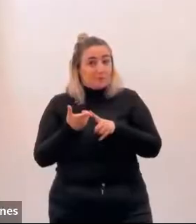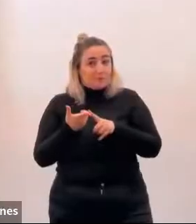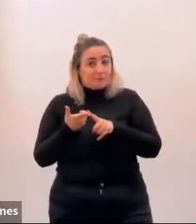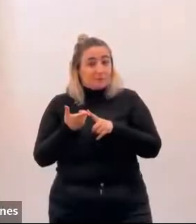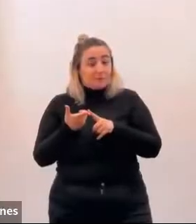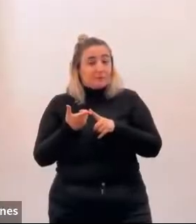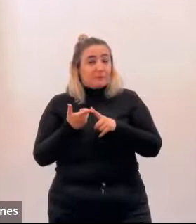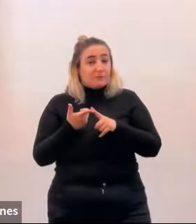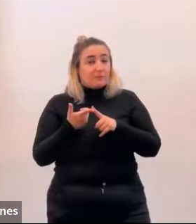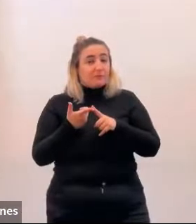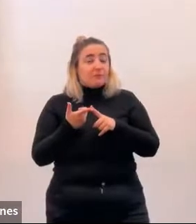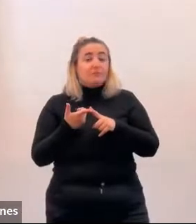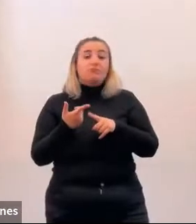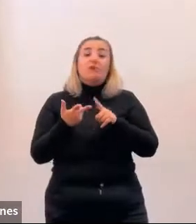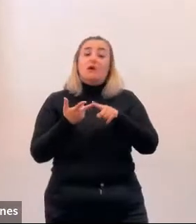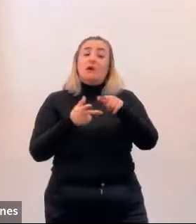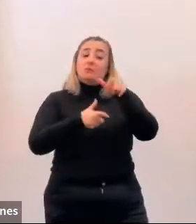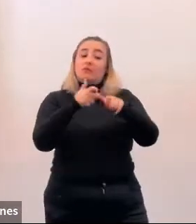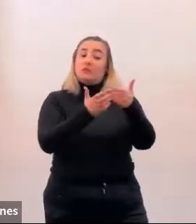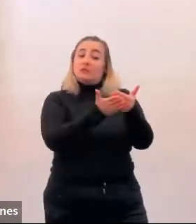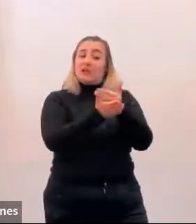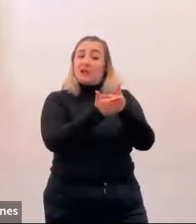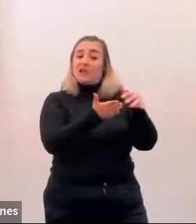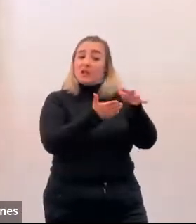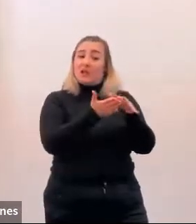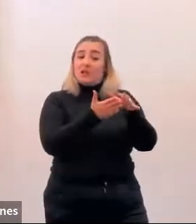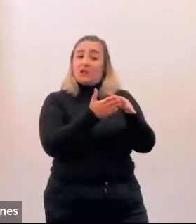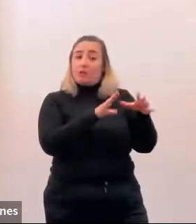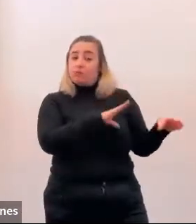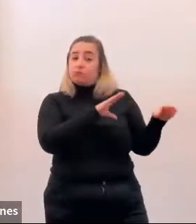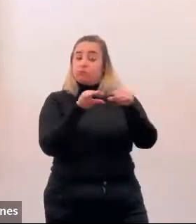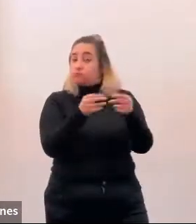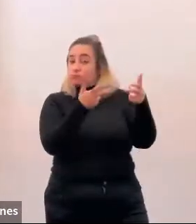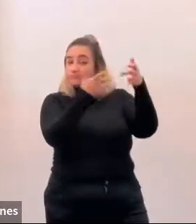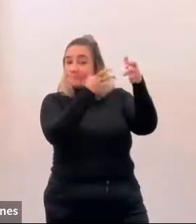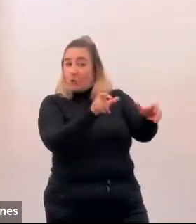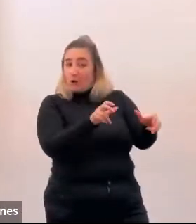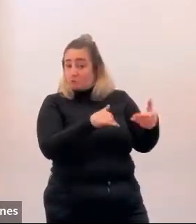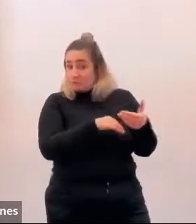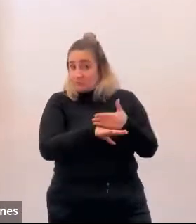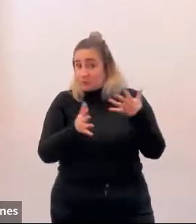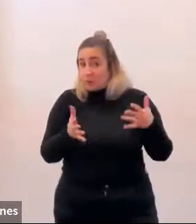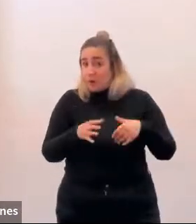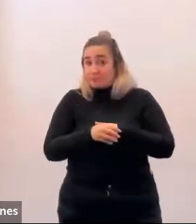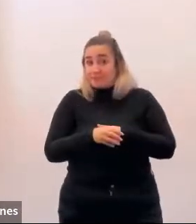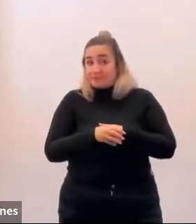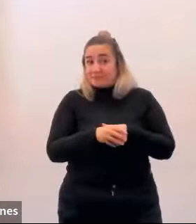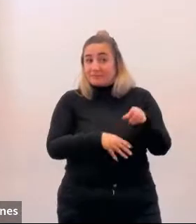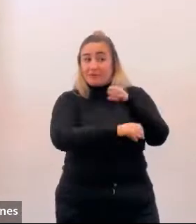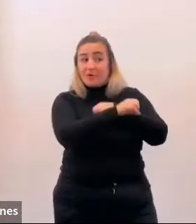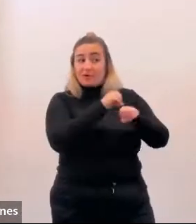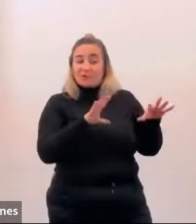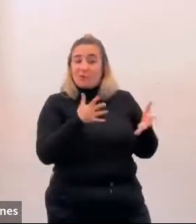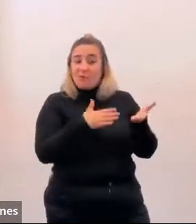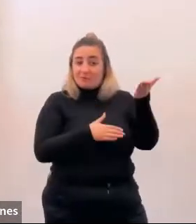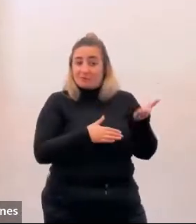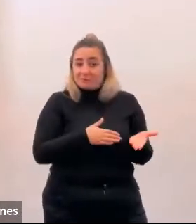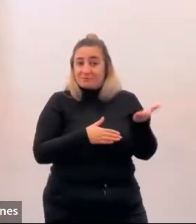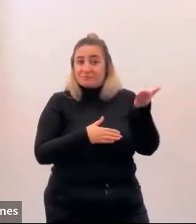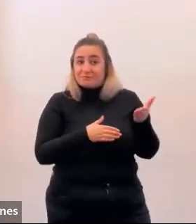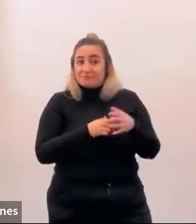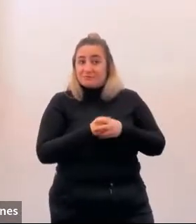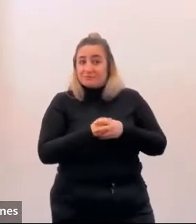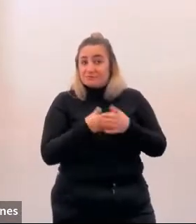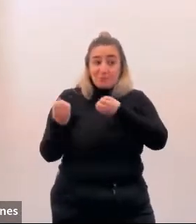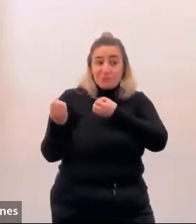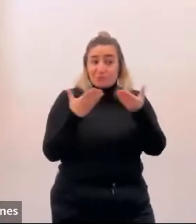Quid également des personnels qui ne souhaiteraient pas demander leur mutation? Comment est-ce que cela va se passer pour eux? Qu'est-ce qu'il va leur